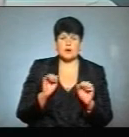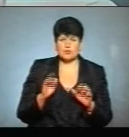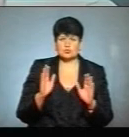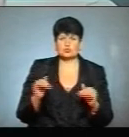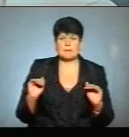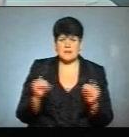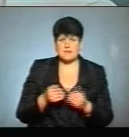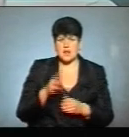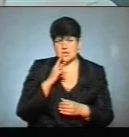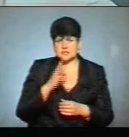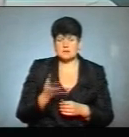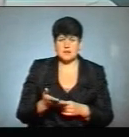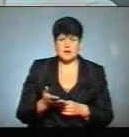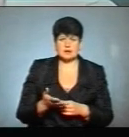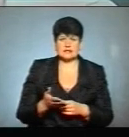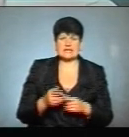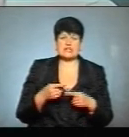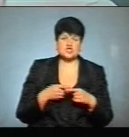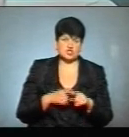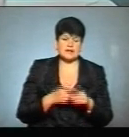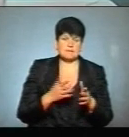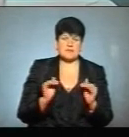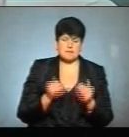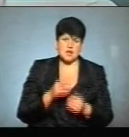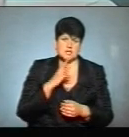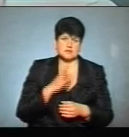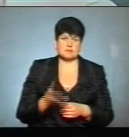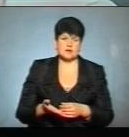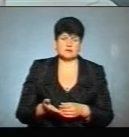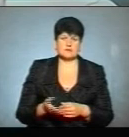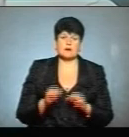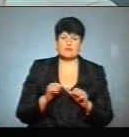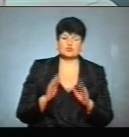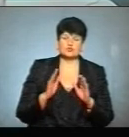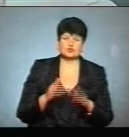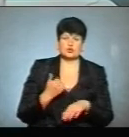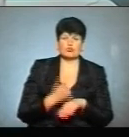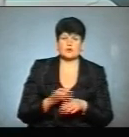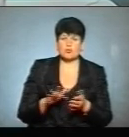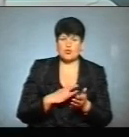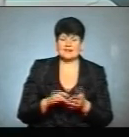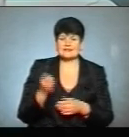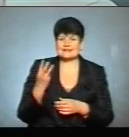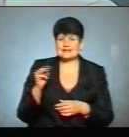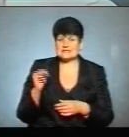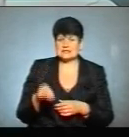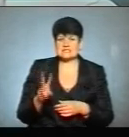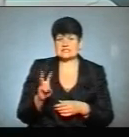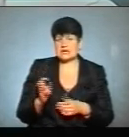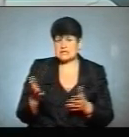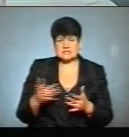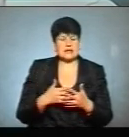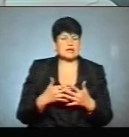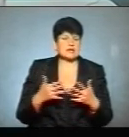мінімальна заробітна плата. Так, інженер, мінімальна заробітна плата. Може бути там головний бухгалтер 13 300. Ну, тобто